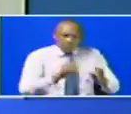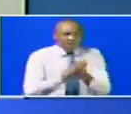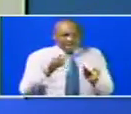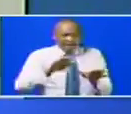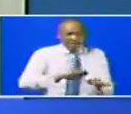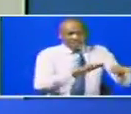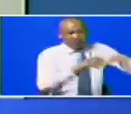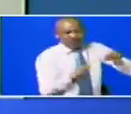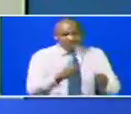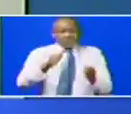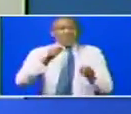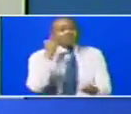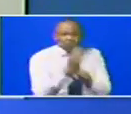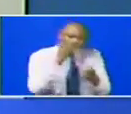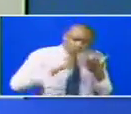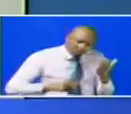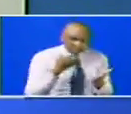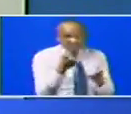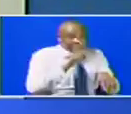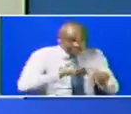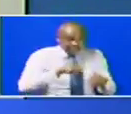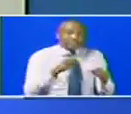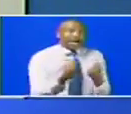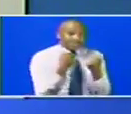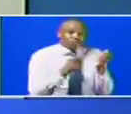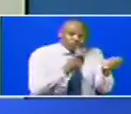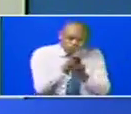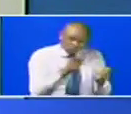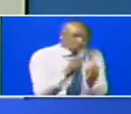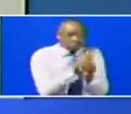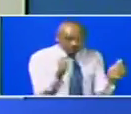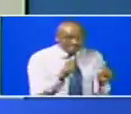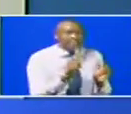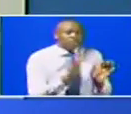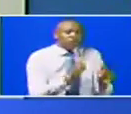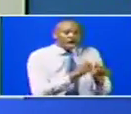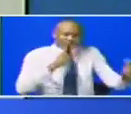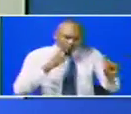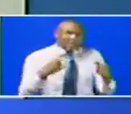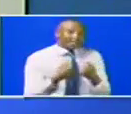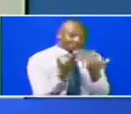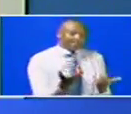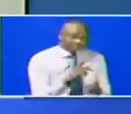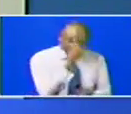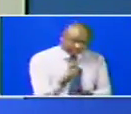kupoteza mwelekeo, unastahili kuchukua hatua zipi kulithibiti na kuzuia labda maafa kwa wale ambao umewabeba?